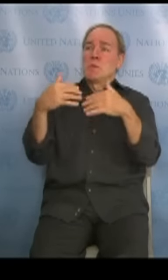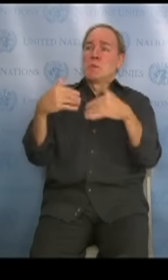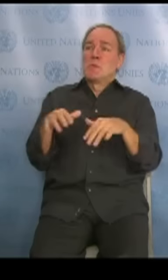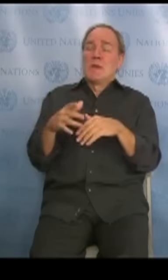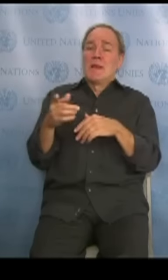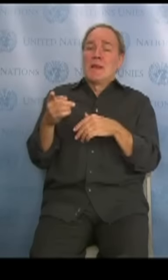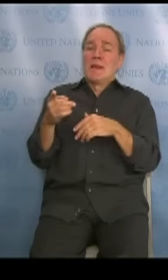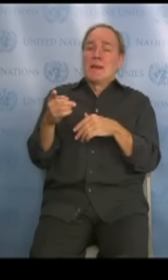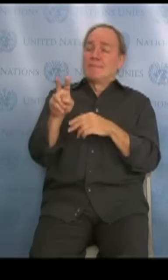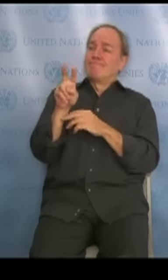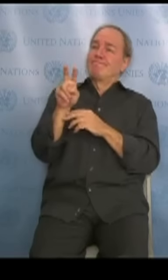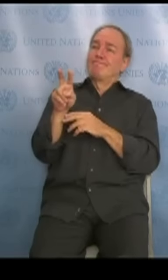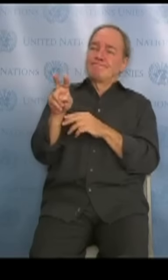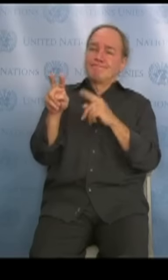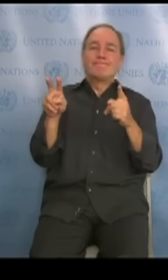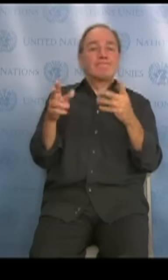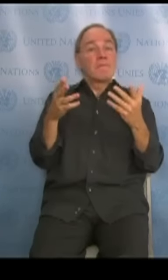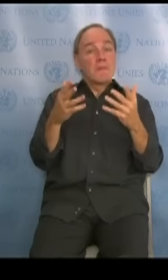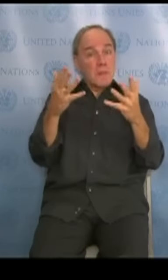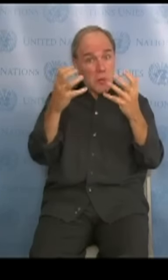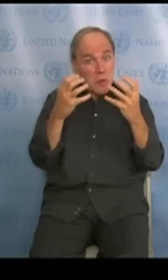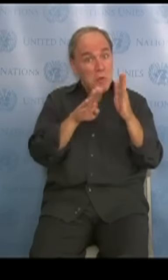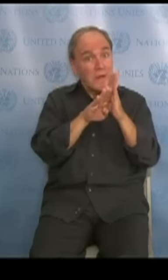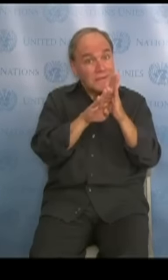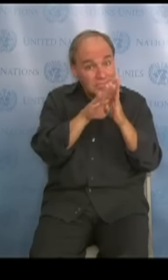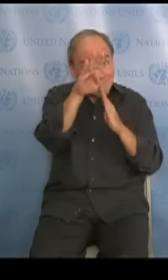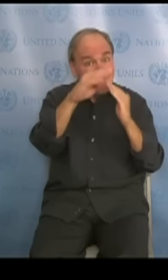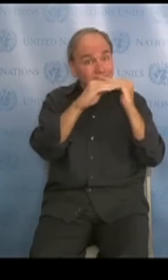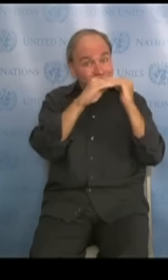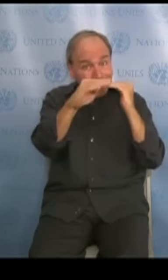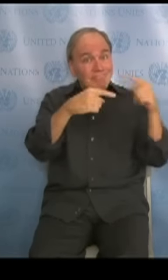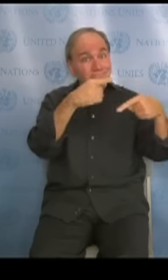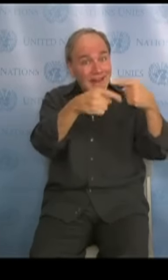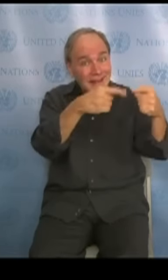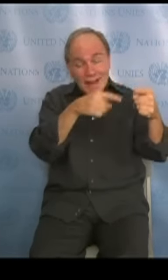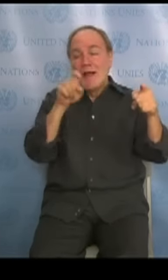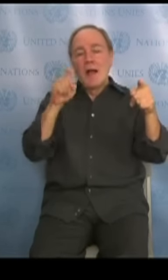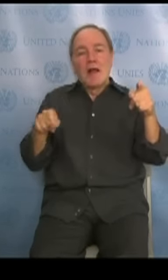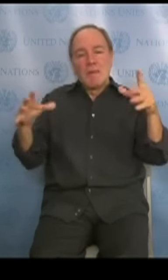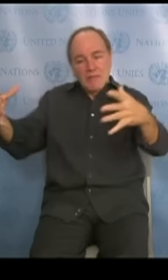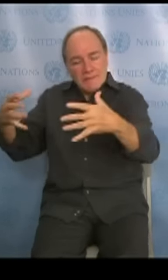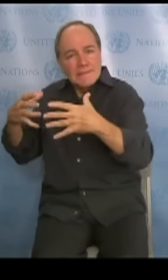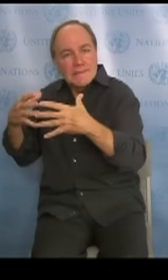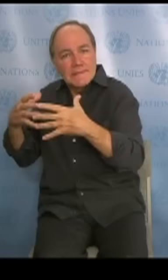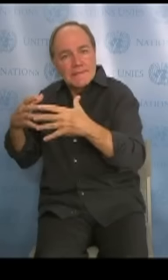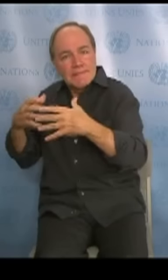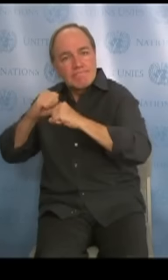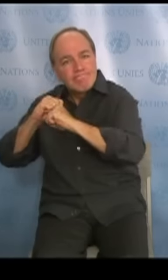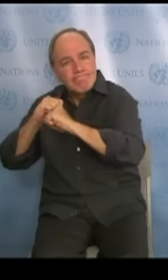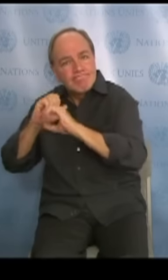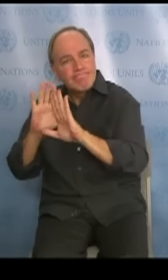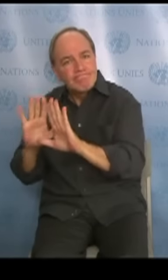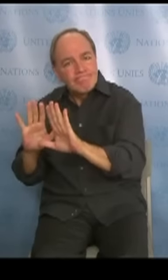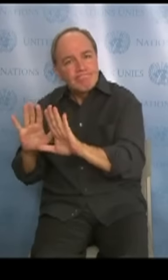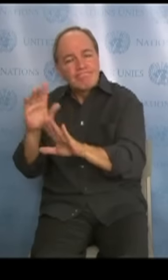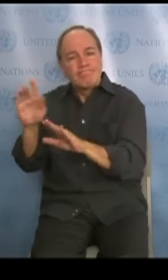développement durable. C'est en partant de ce constat que la Commission de l'Union africaine et